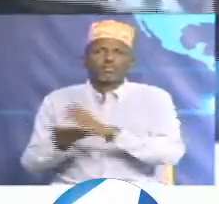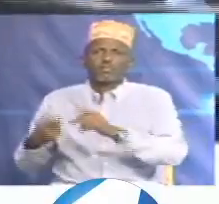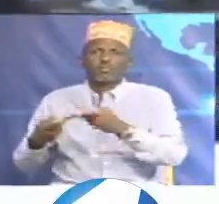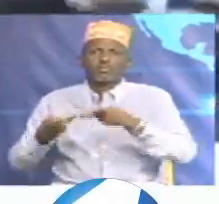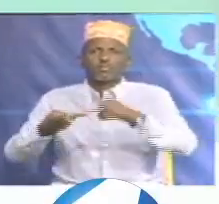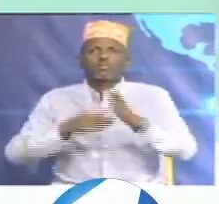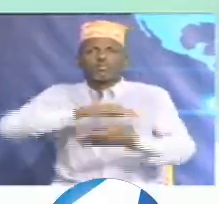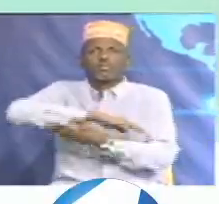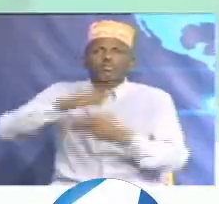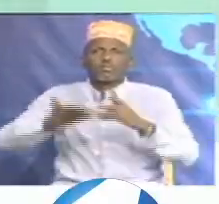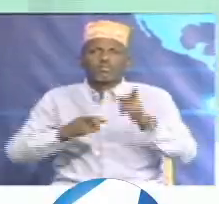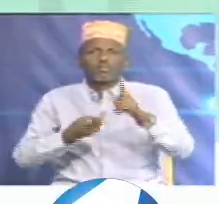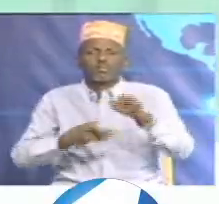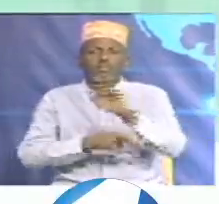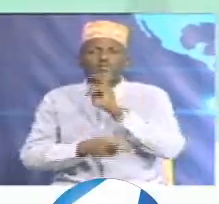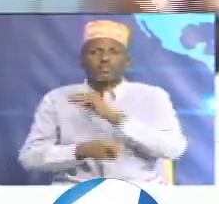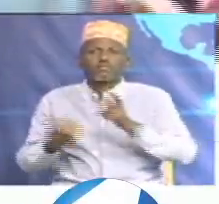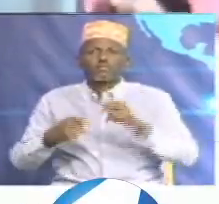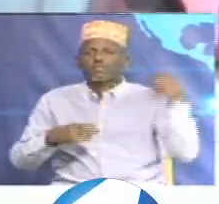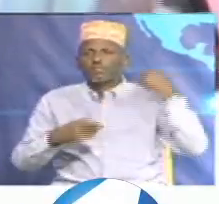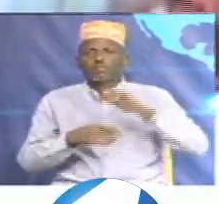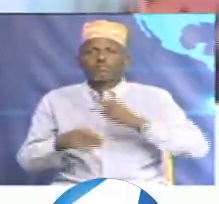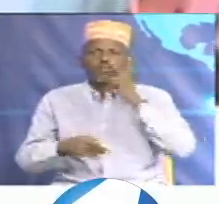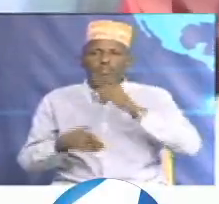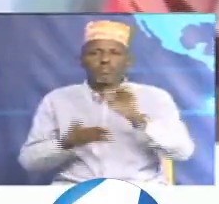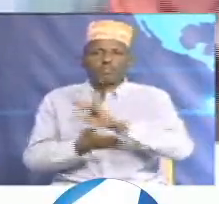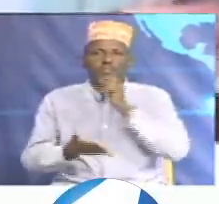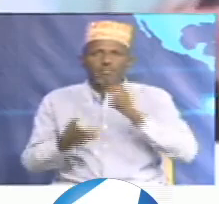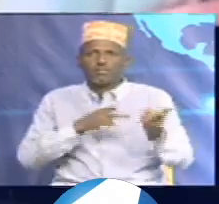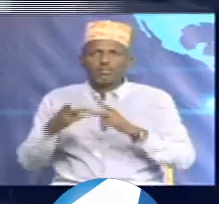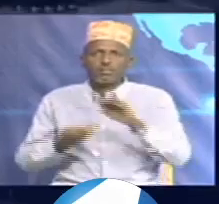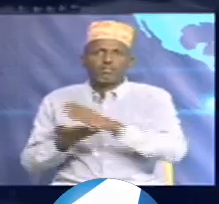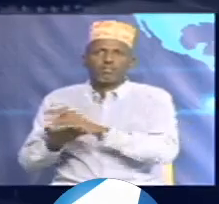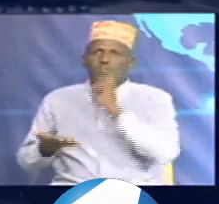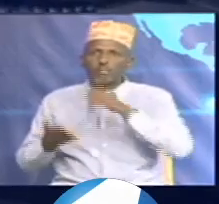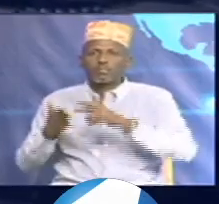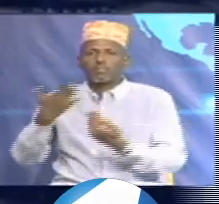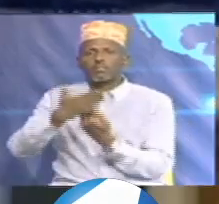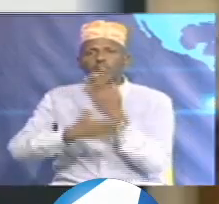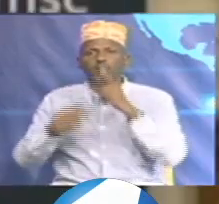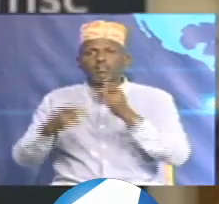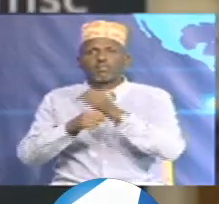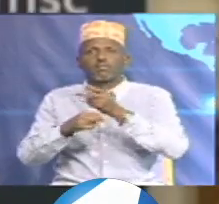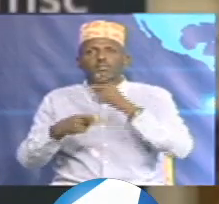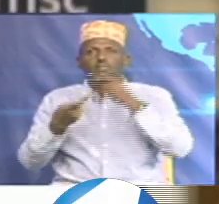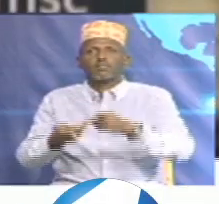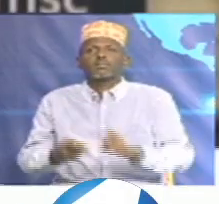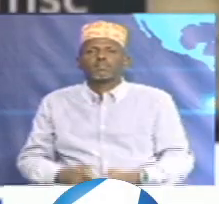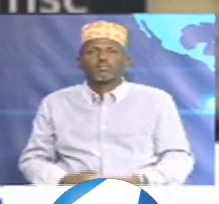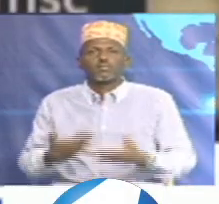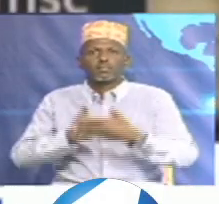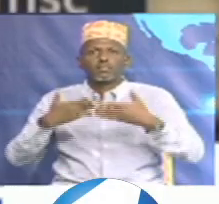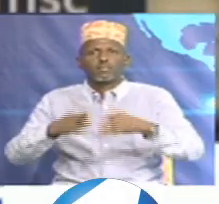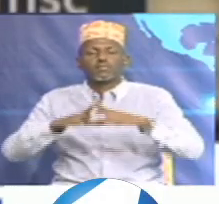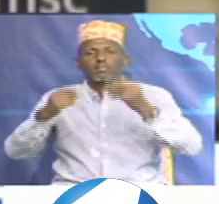le parti UPR apporte son soutien indéfectible au président de la République. Il a tenu son congrès ce matin, c'était au Palais du Peuple. Et